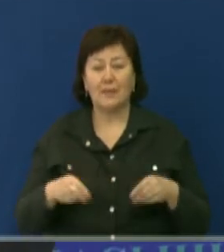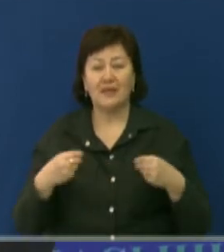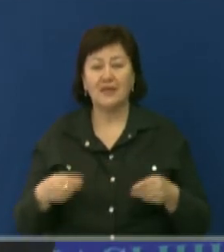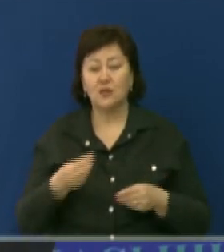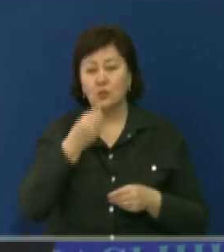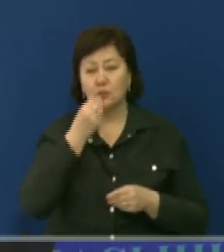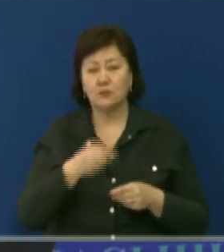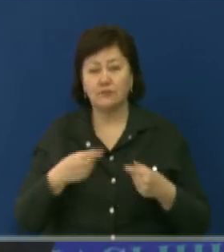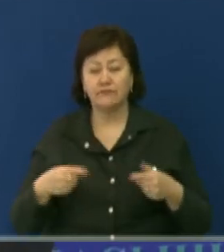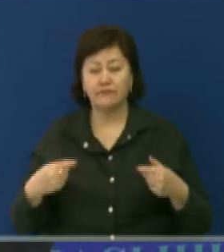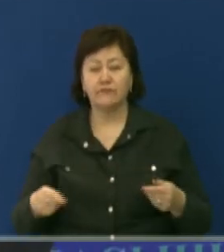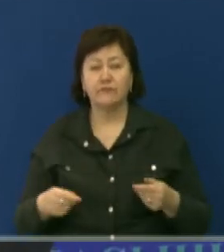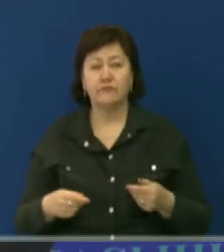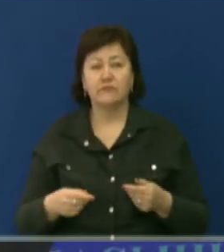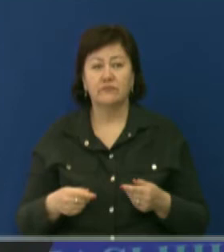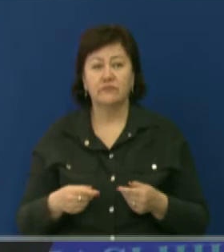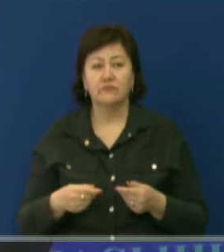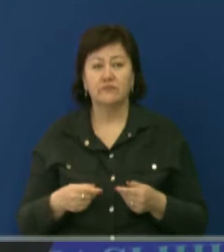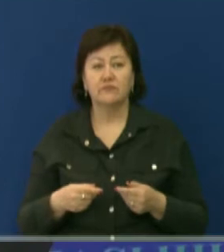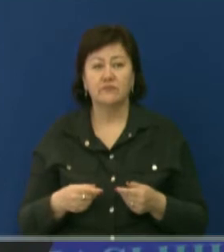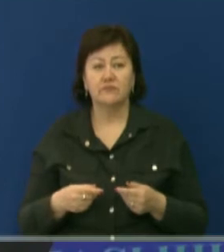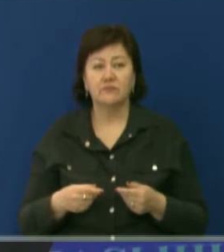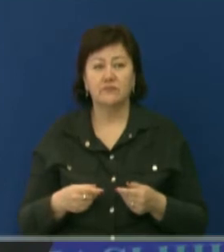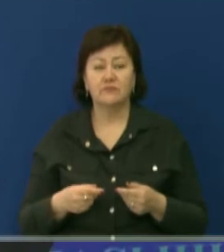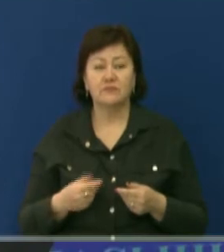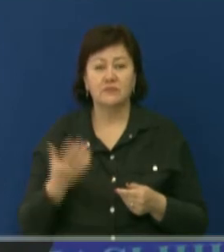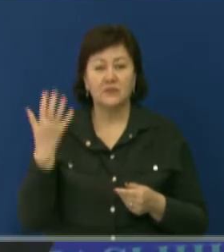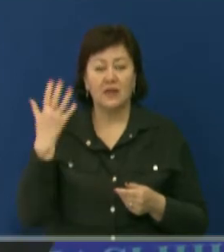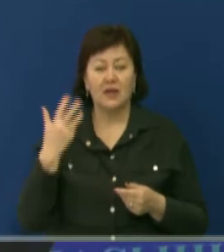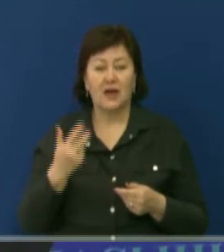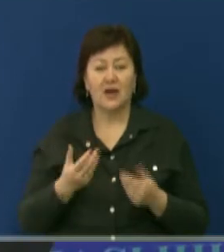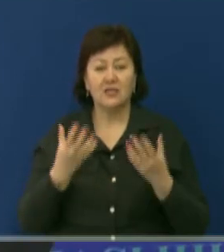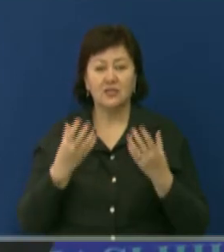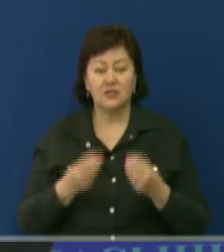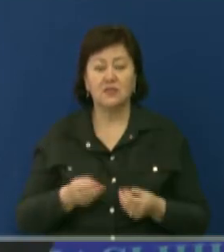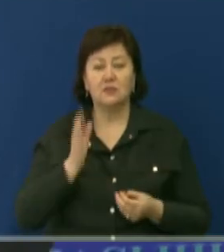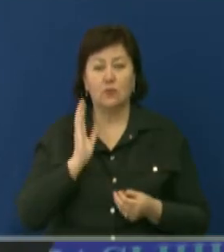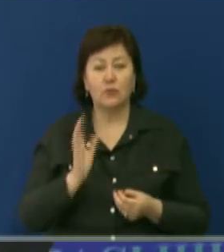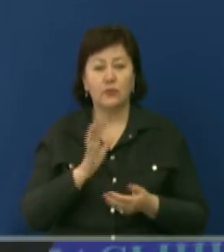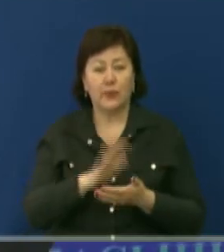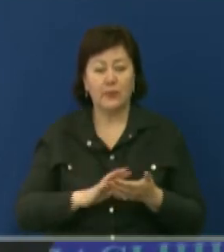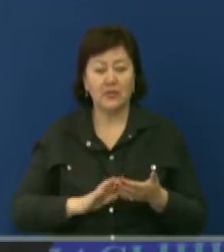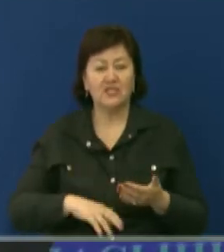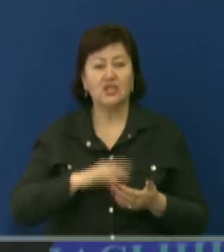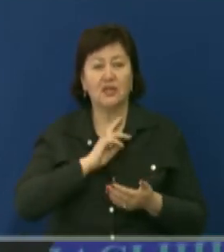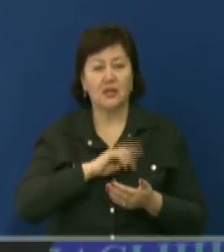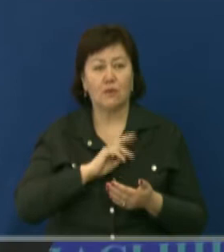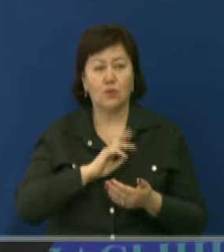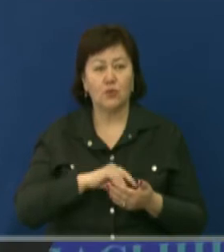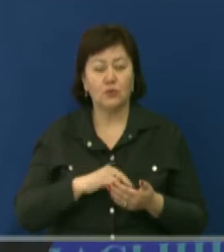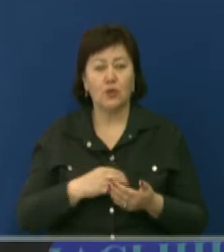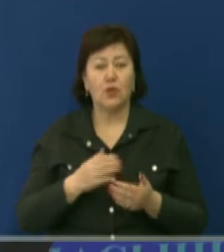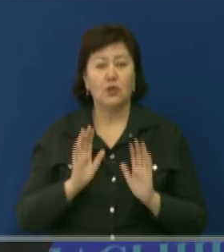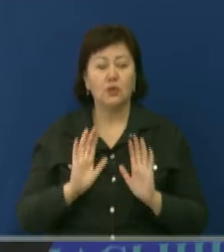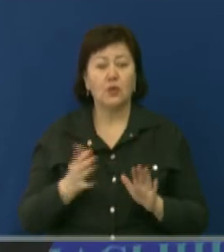өндірістік товарлар сататын базарлар күнделікті жұмыстарын бұрынғыдай жалғастыра береді. Тек қана сенбі